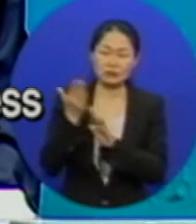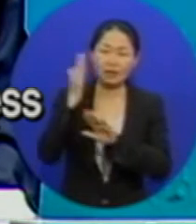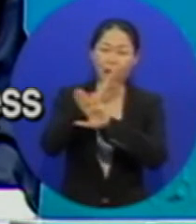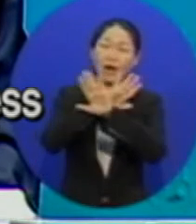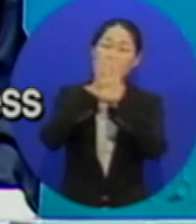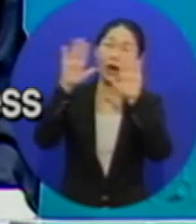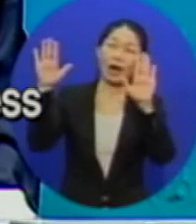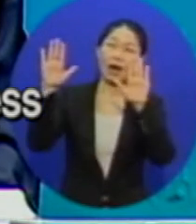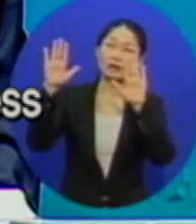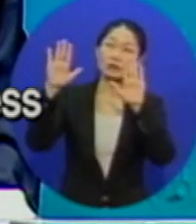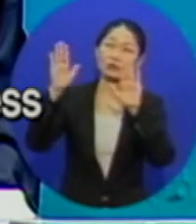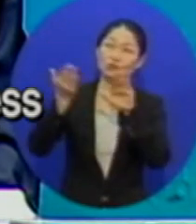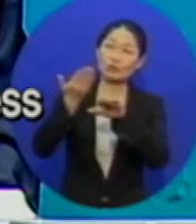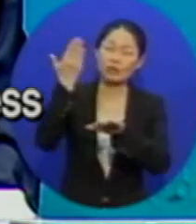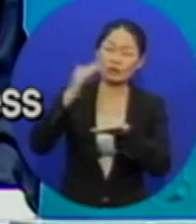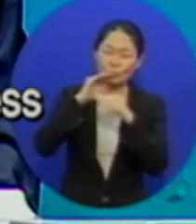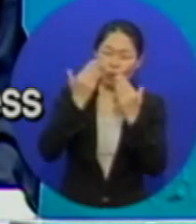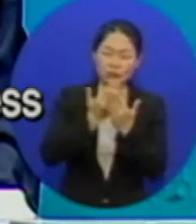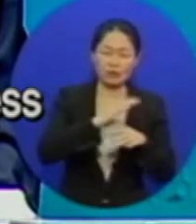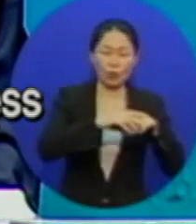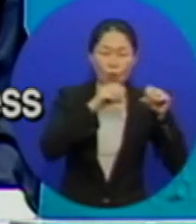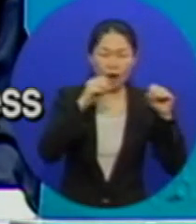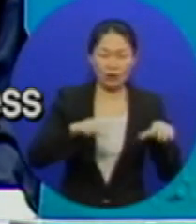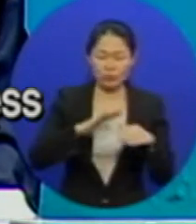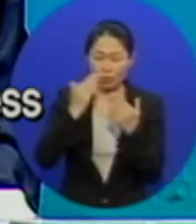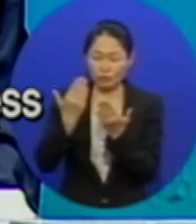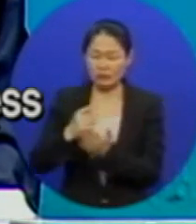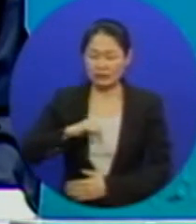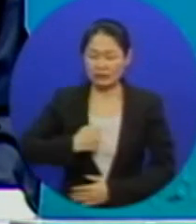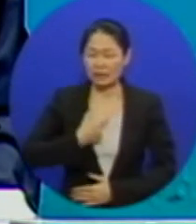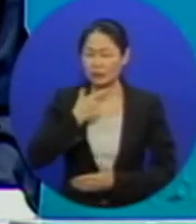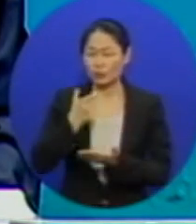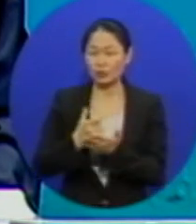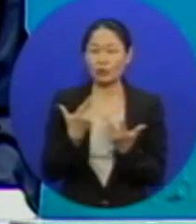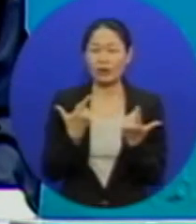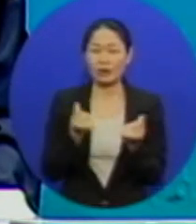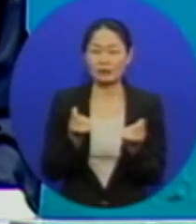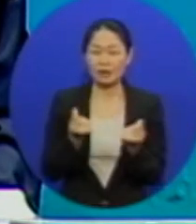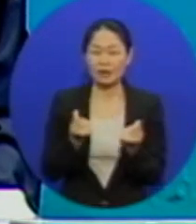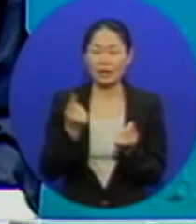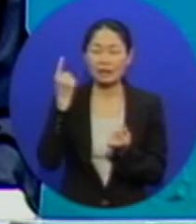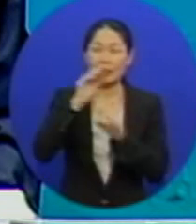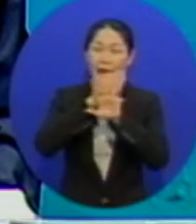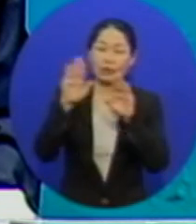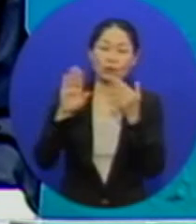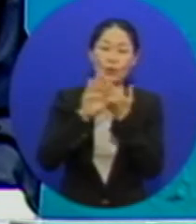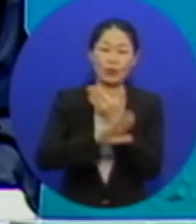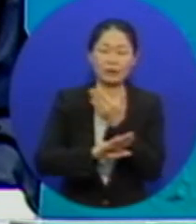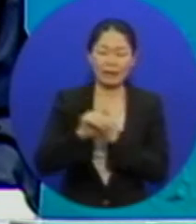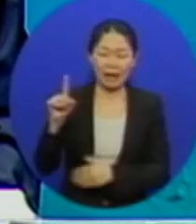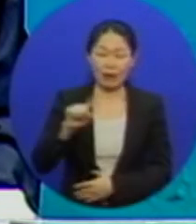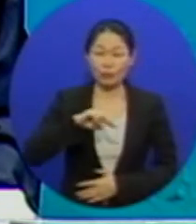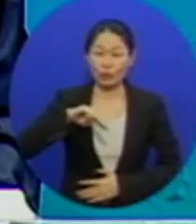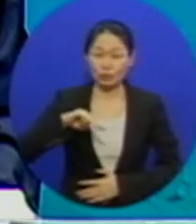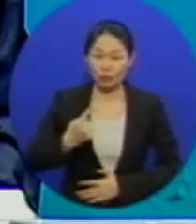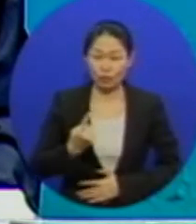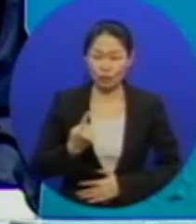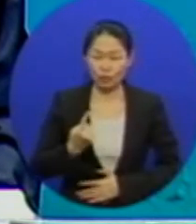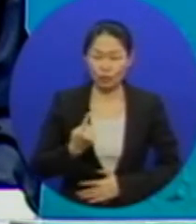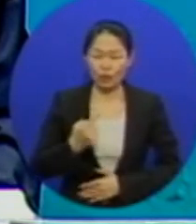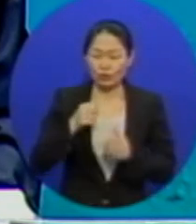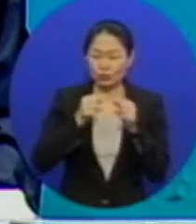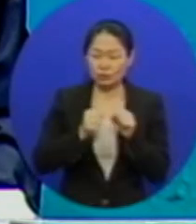모든 것이 공모하고 모든 것이 낌 아니다 2 하늘 이외에는 아무것도 아무것도